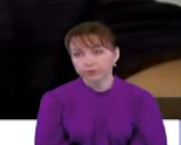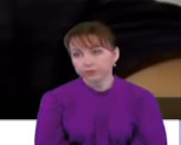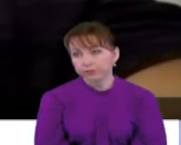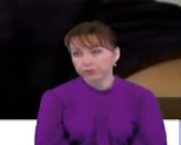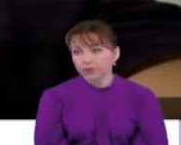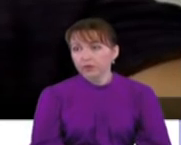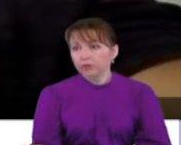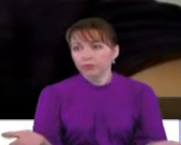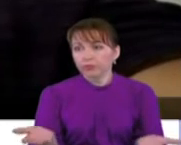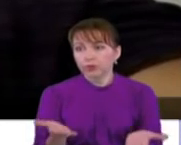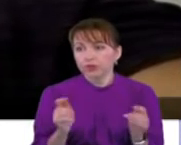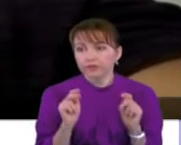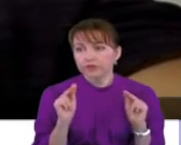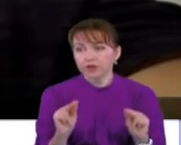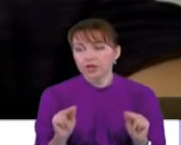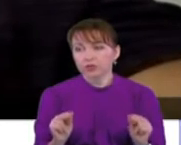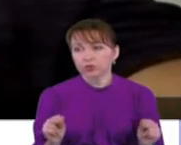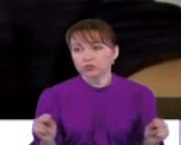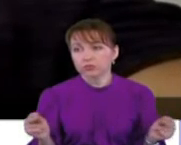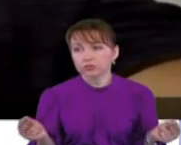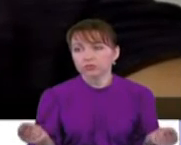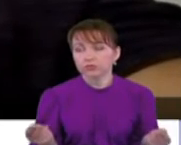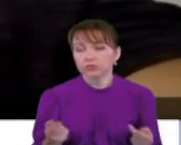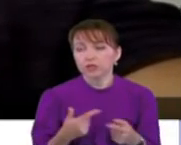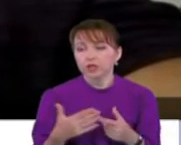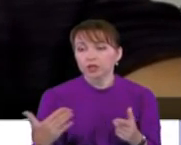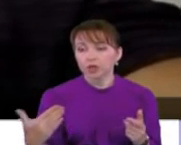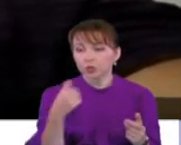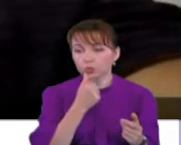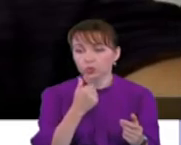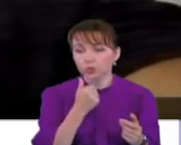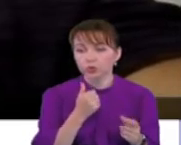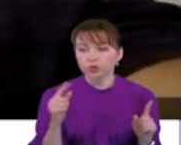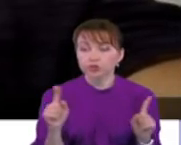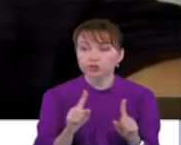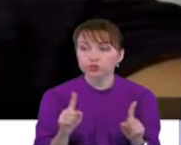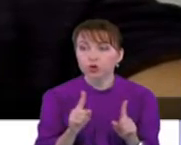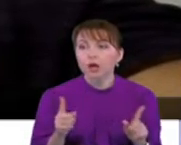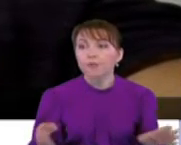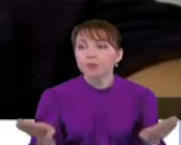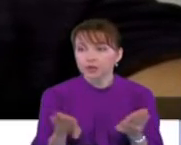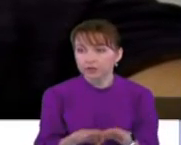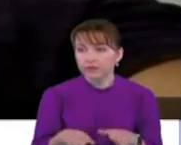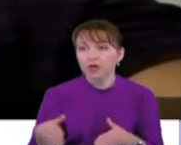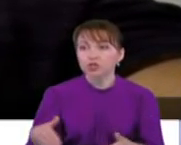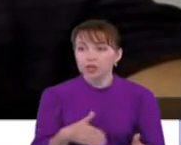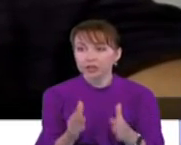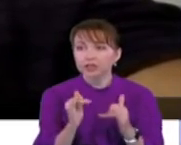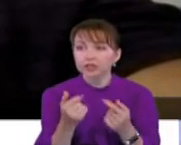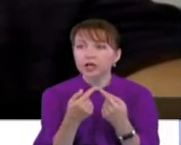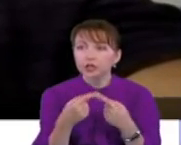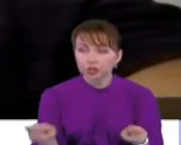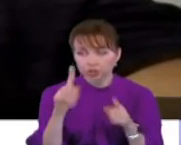ну, відверто, скажімо, ігноруючи те, що вона перекриває ці шляхи для інших